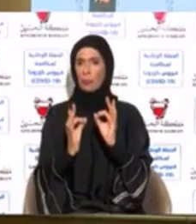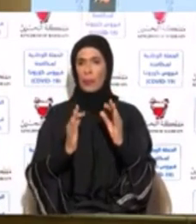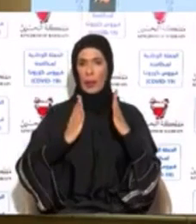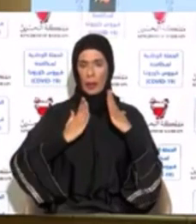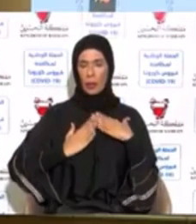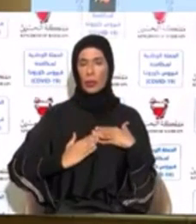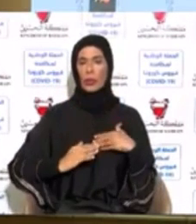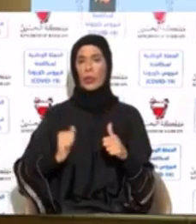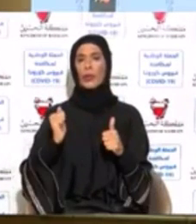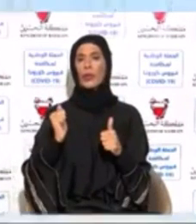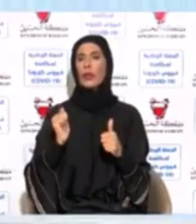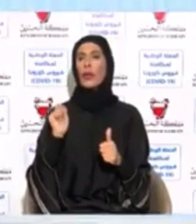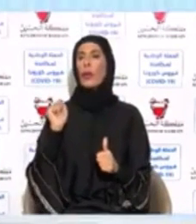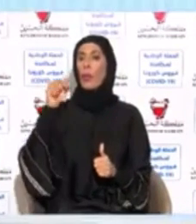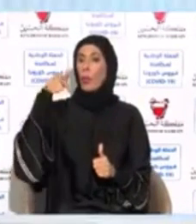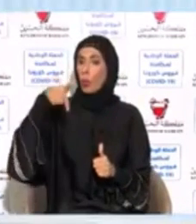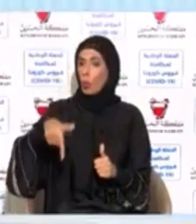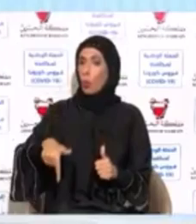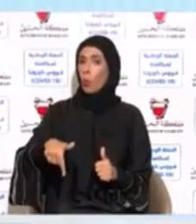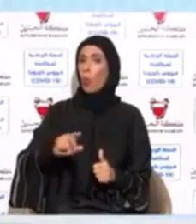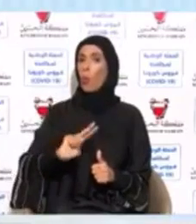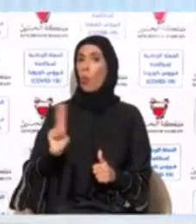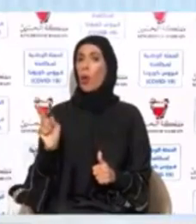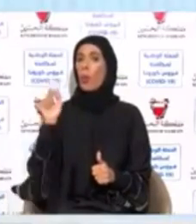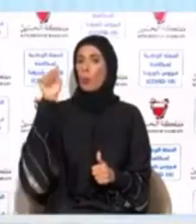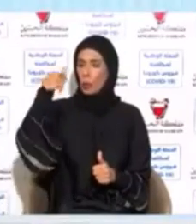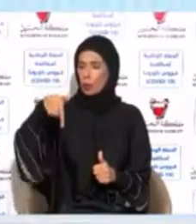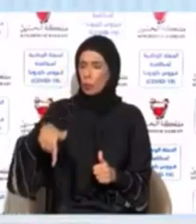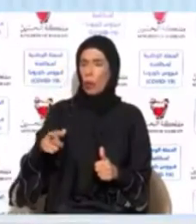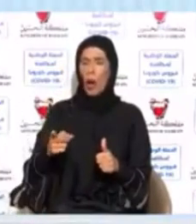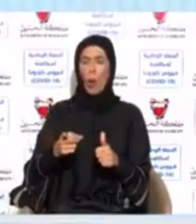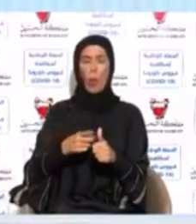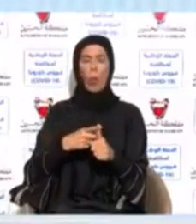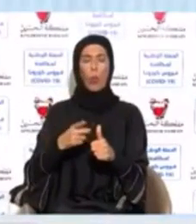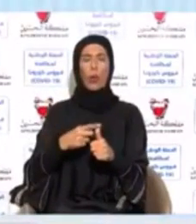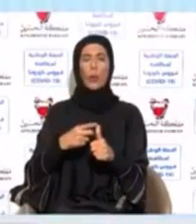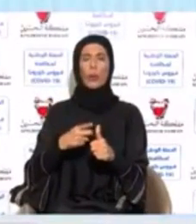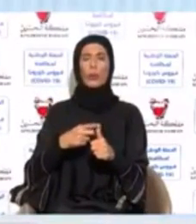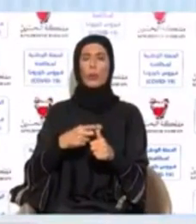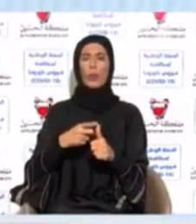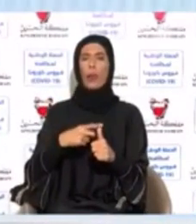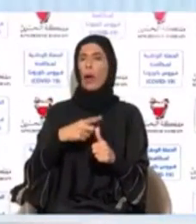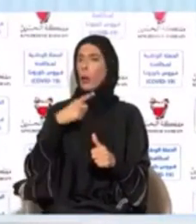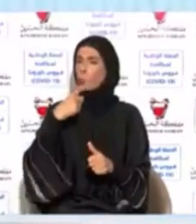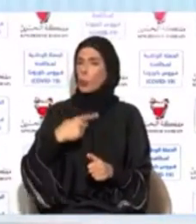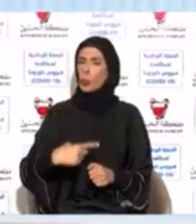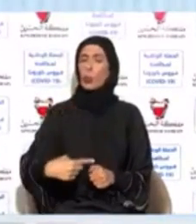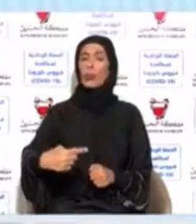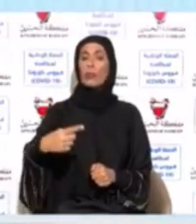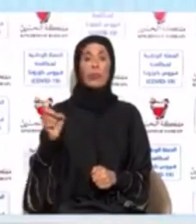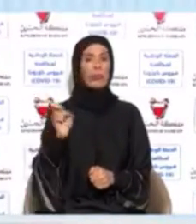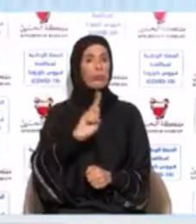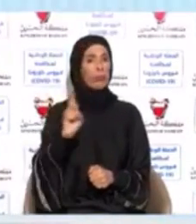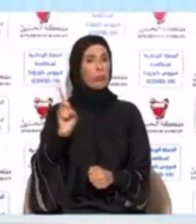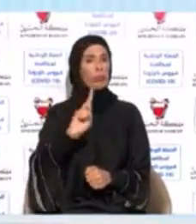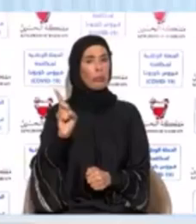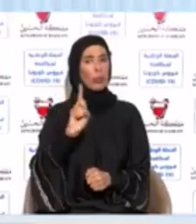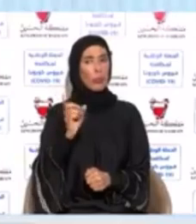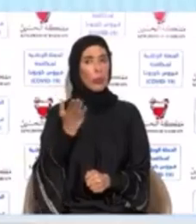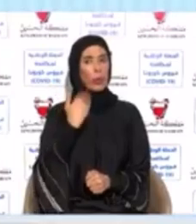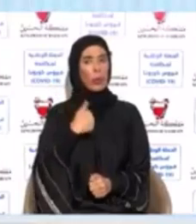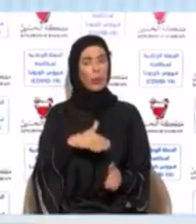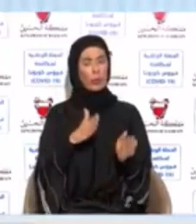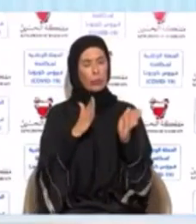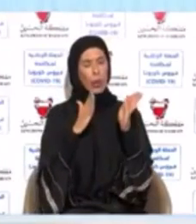صحة المواطنين والمقيمين أولوية قصوى دائمة، لا يجب أن نتوانى عنها